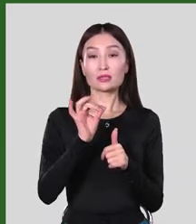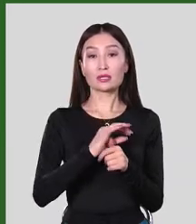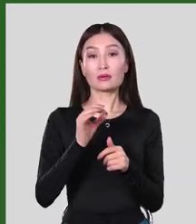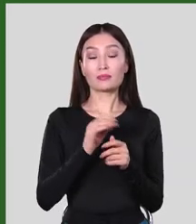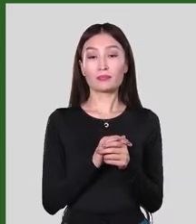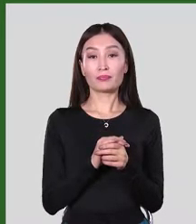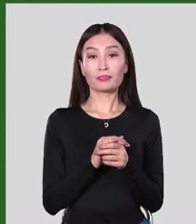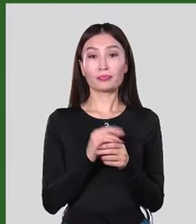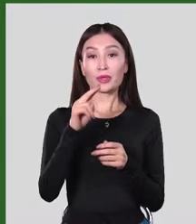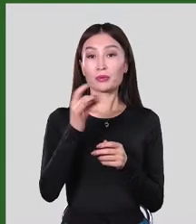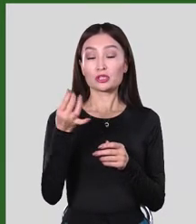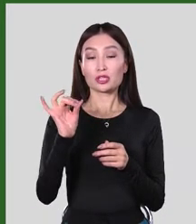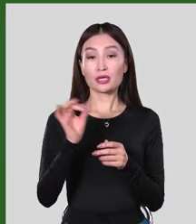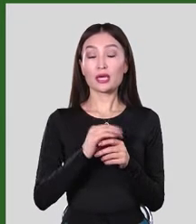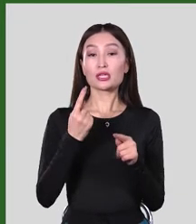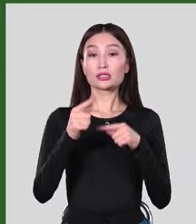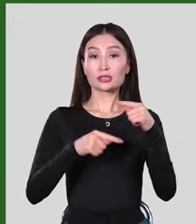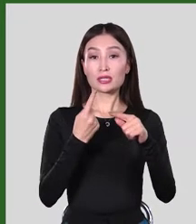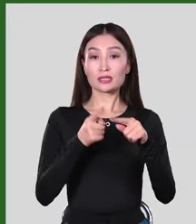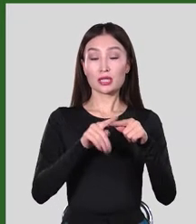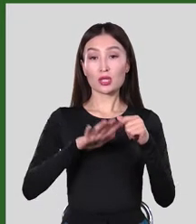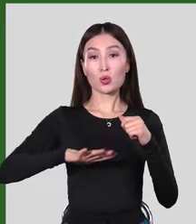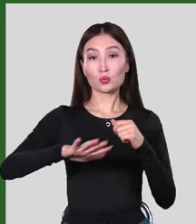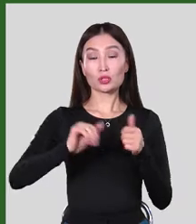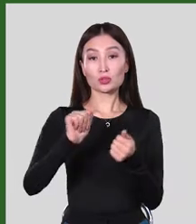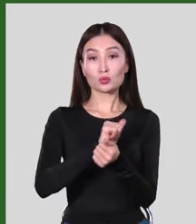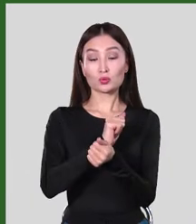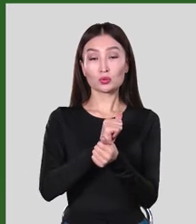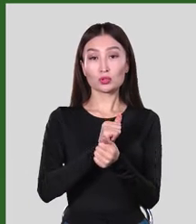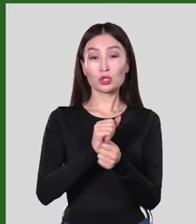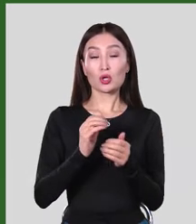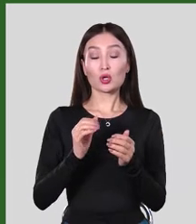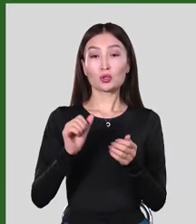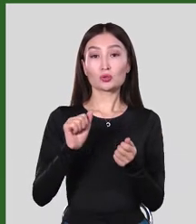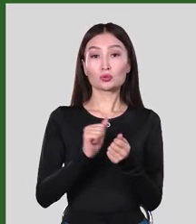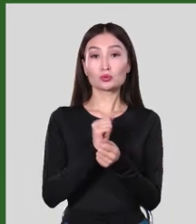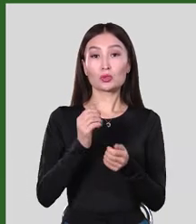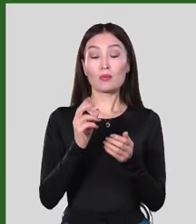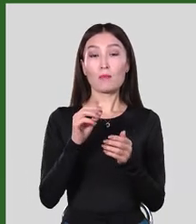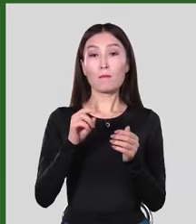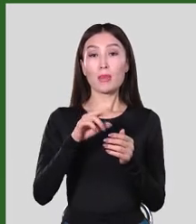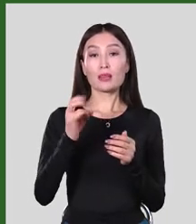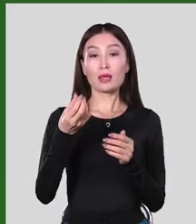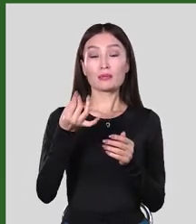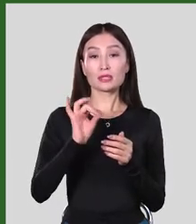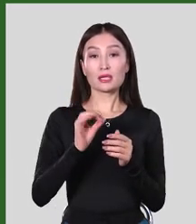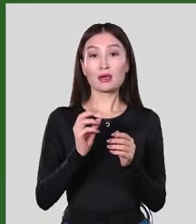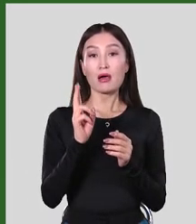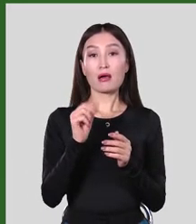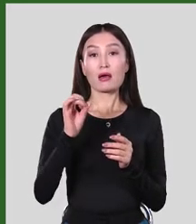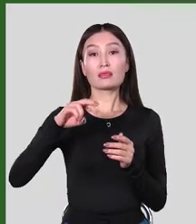перешейком. Через этот участок суши прорыт судоходный Панамский канал, который